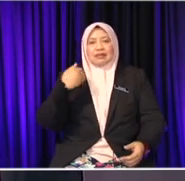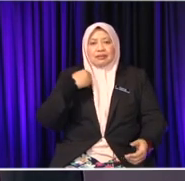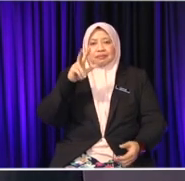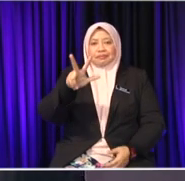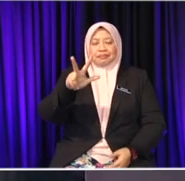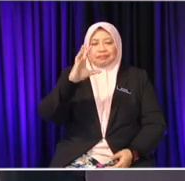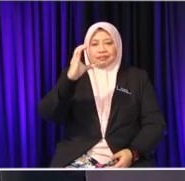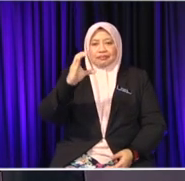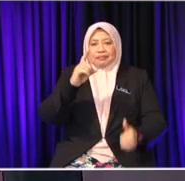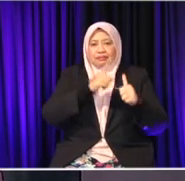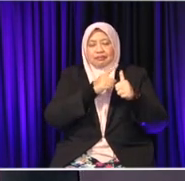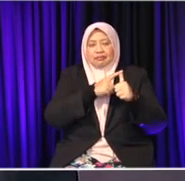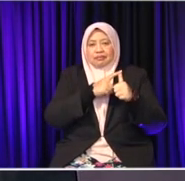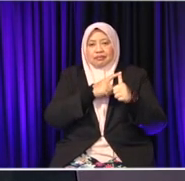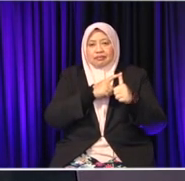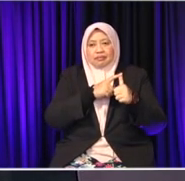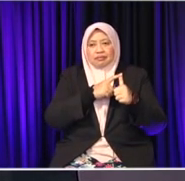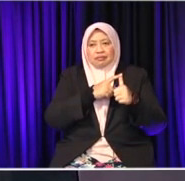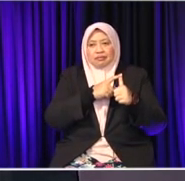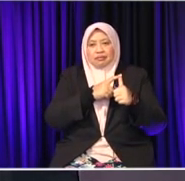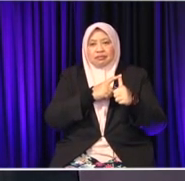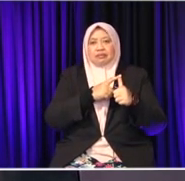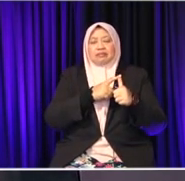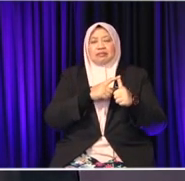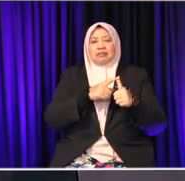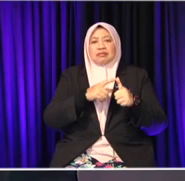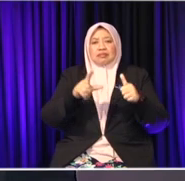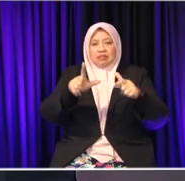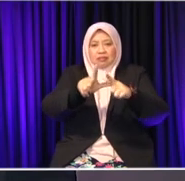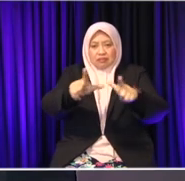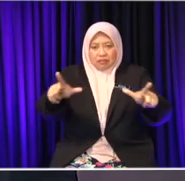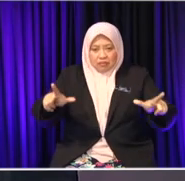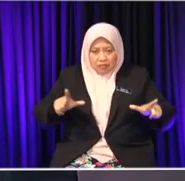yang pertama adalah lokasi lokasi